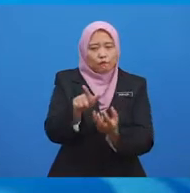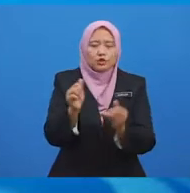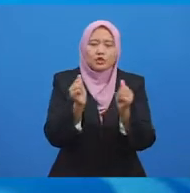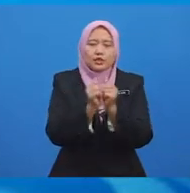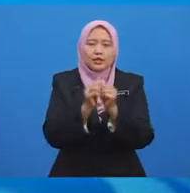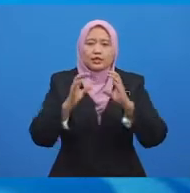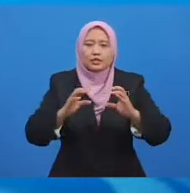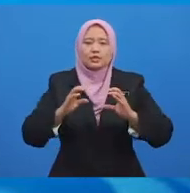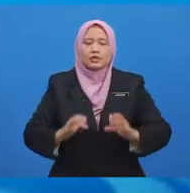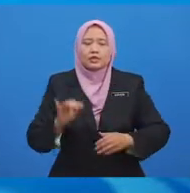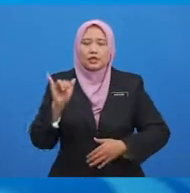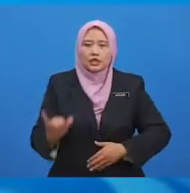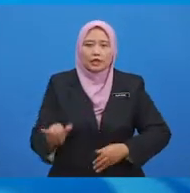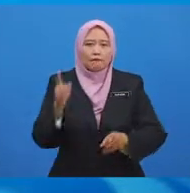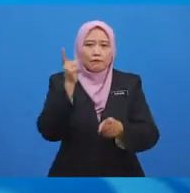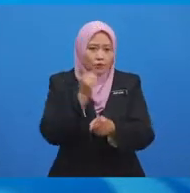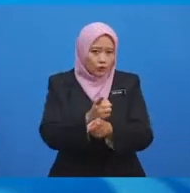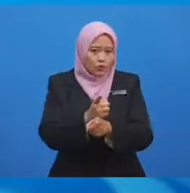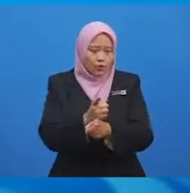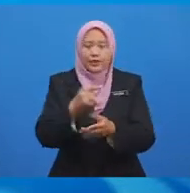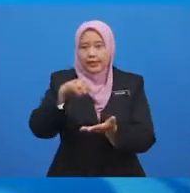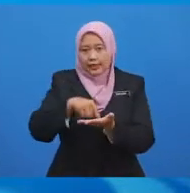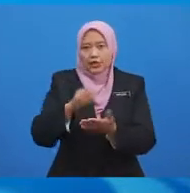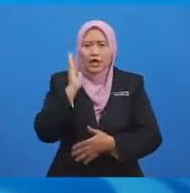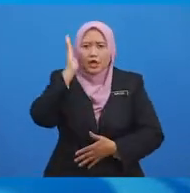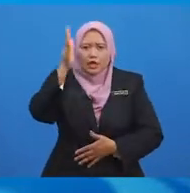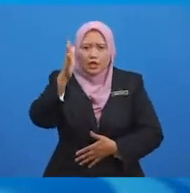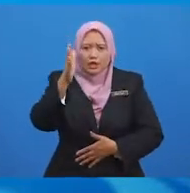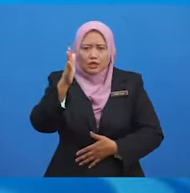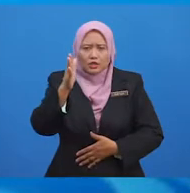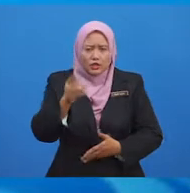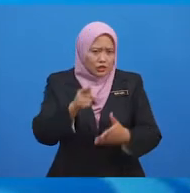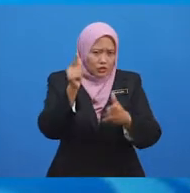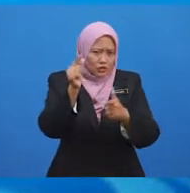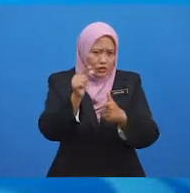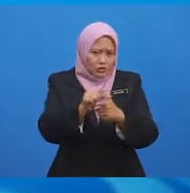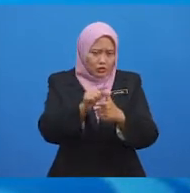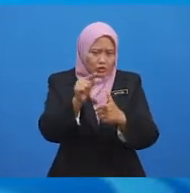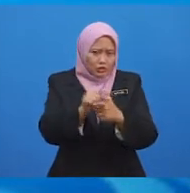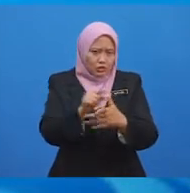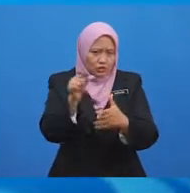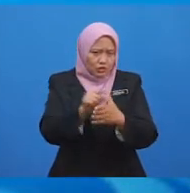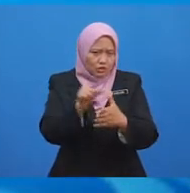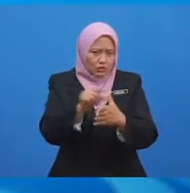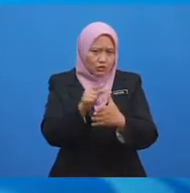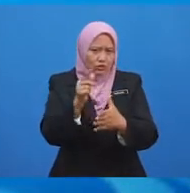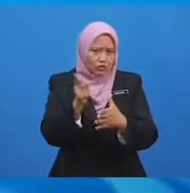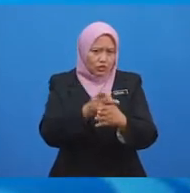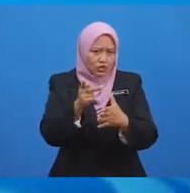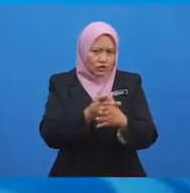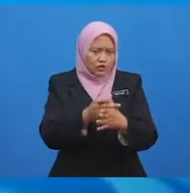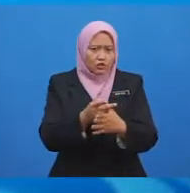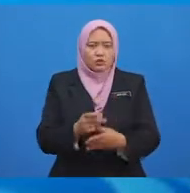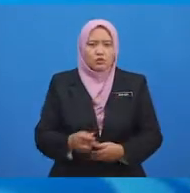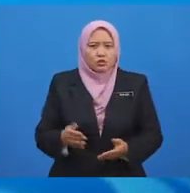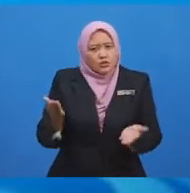betul, ini akan mengganggu keseimbangan alam sekitar.